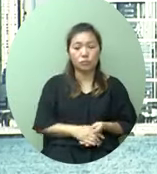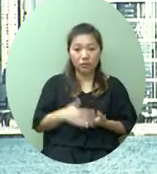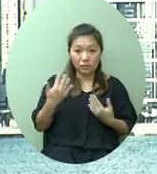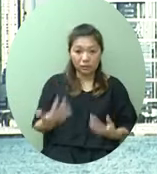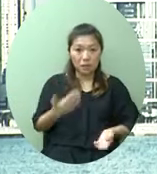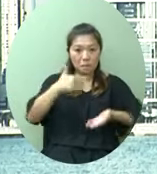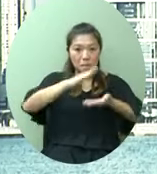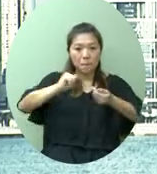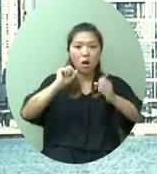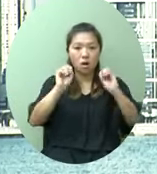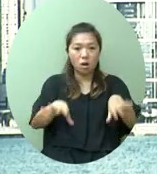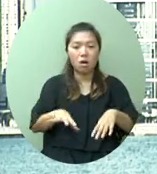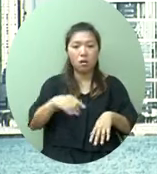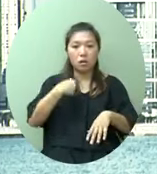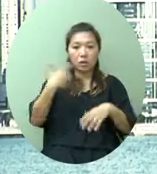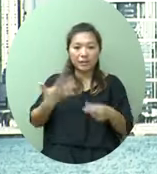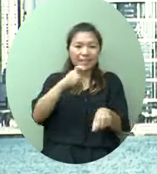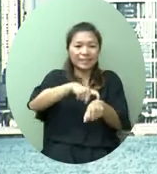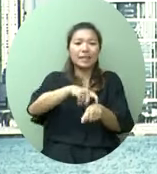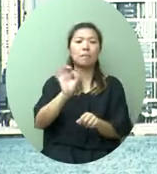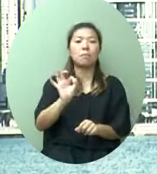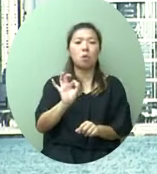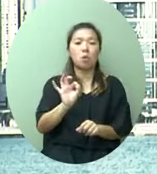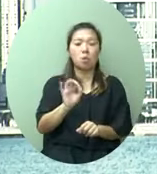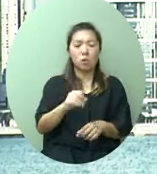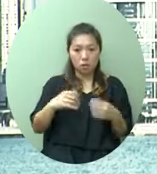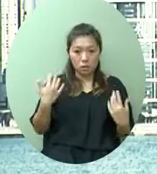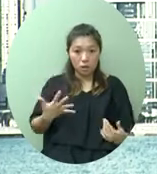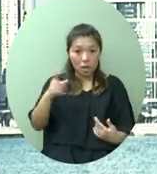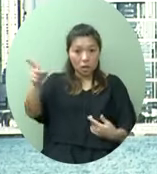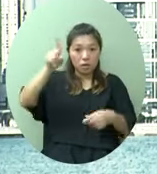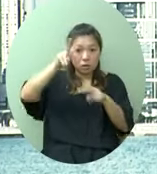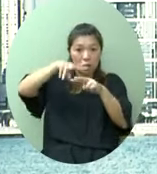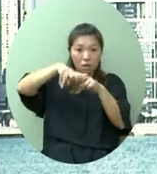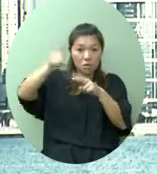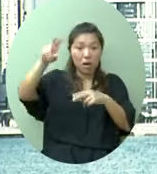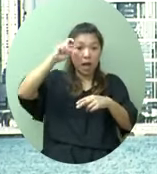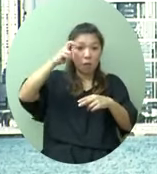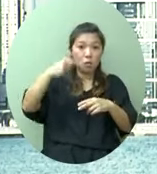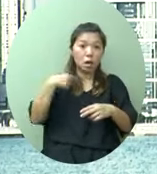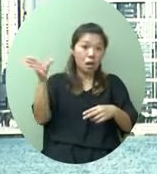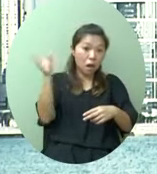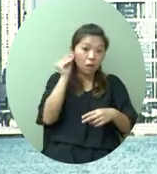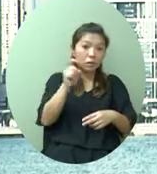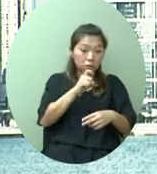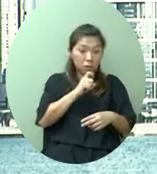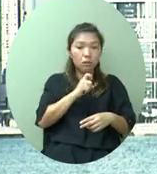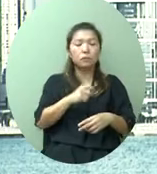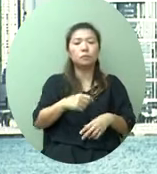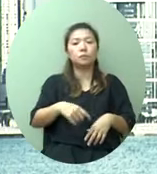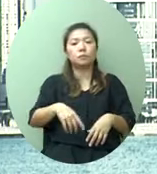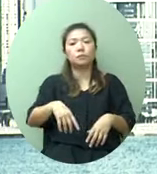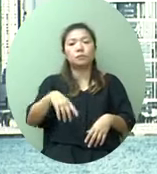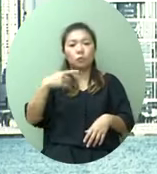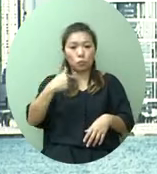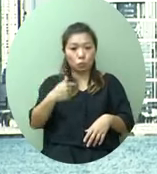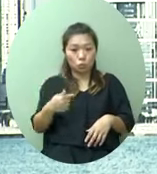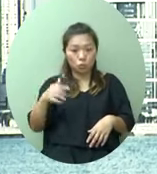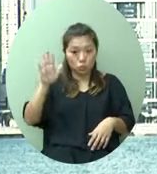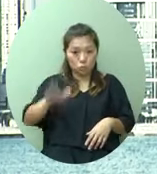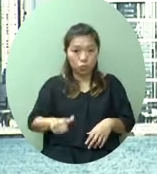央今日冇時間表嚇，到佢要考慮嘅時候咧，我得到嘅信息咧就一定係會係